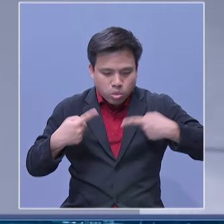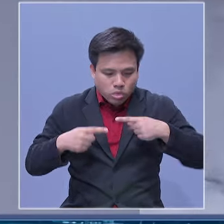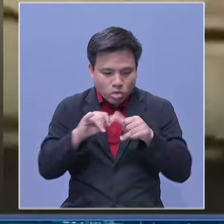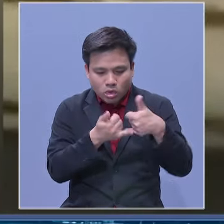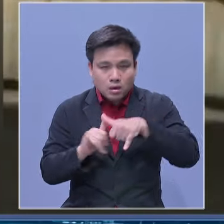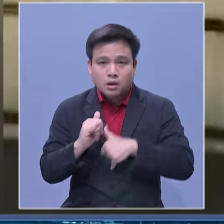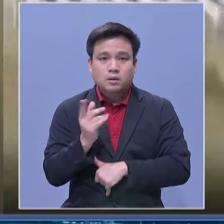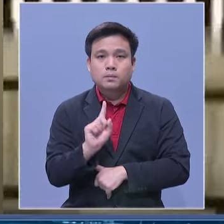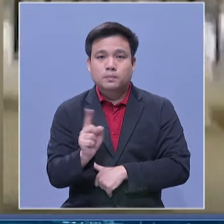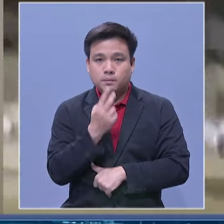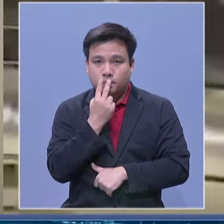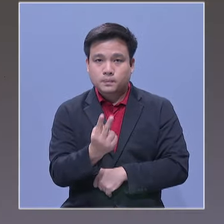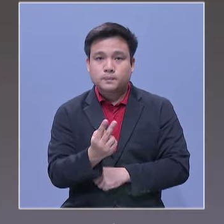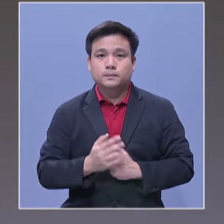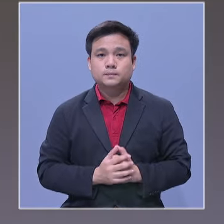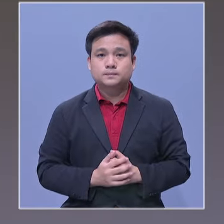ค่ะไปดูภาพกันเลยค่ะ